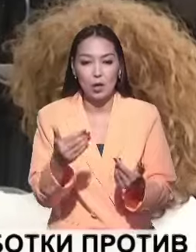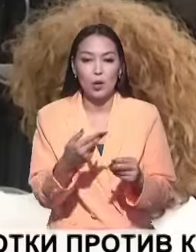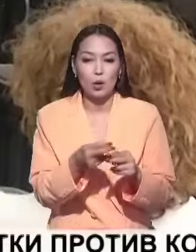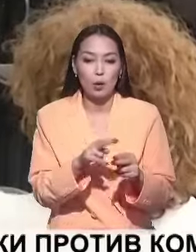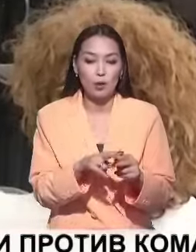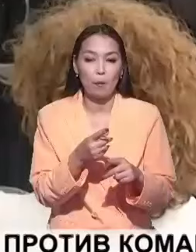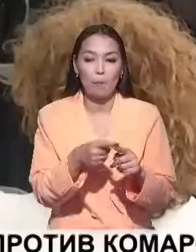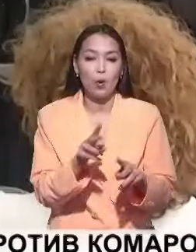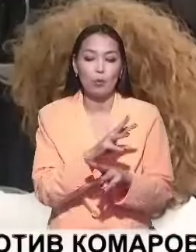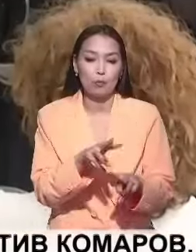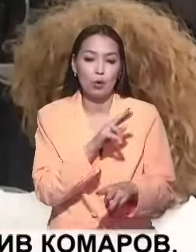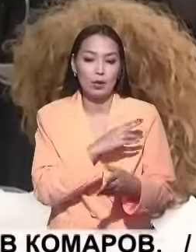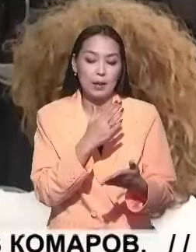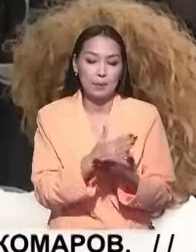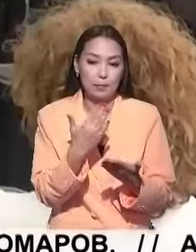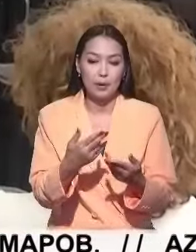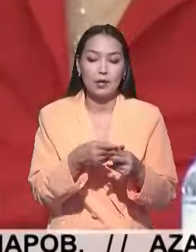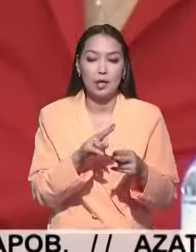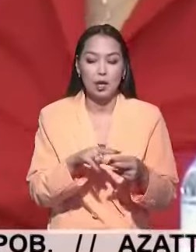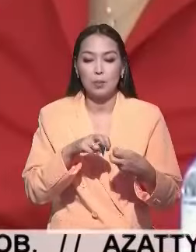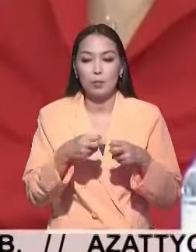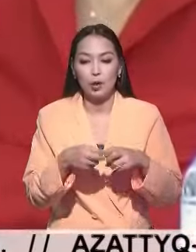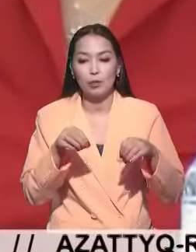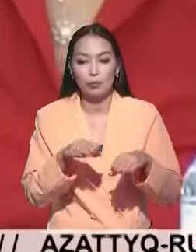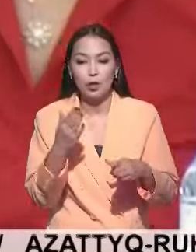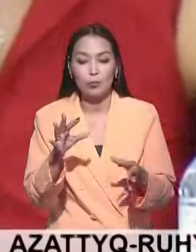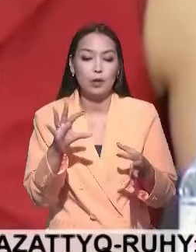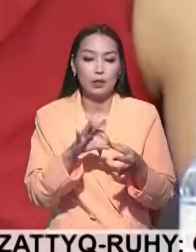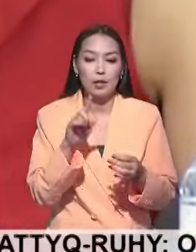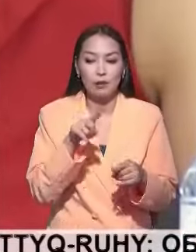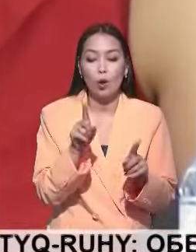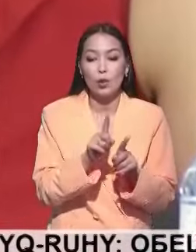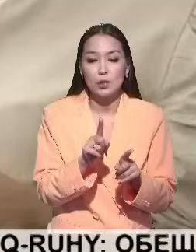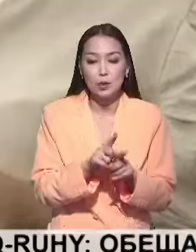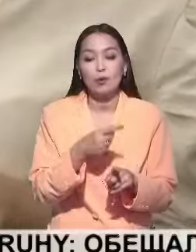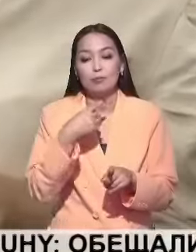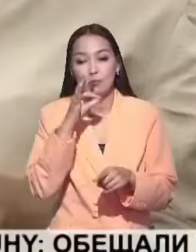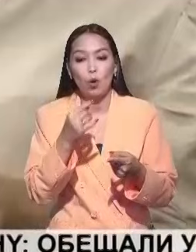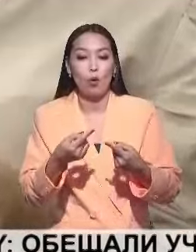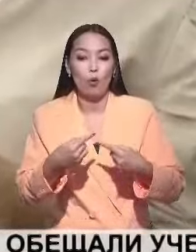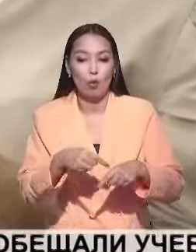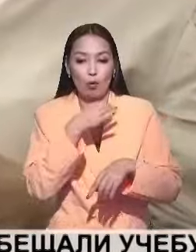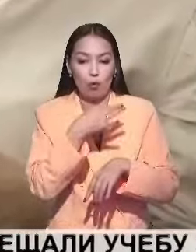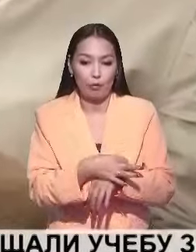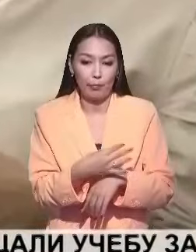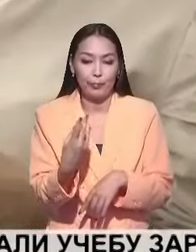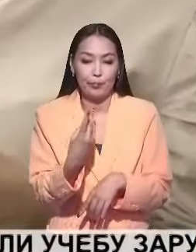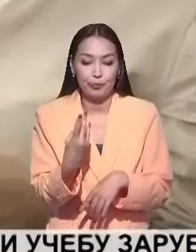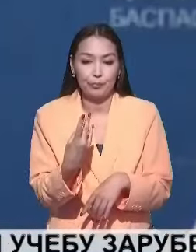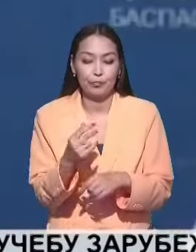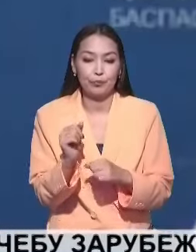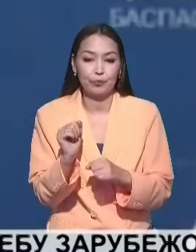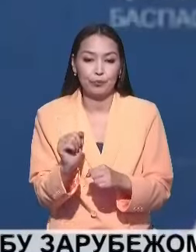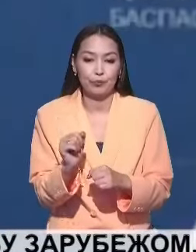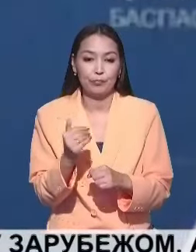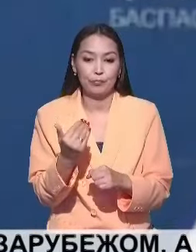полмиллиона работников. К разрешению данной ситуации должны подключиться правоохранительные органы, считают правозащитники. Я считаю, что стоит